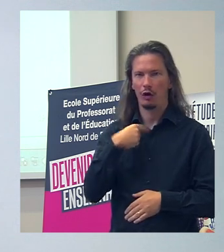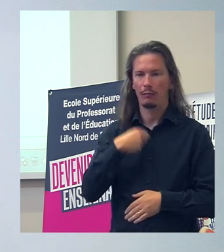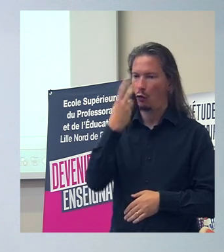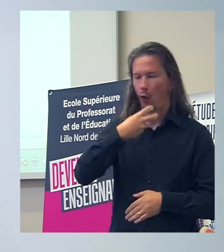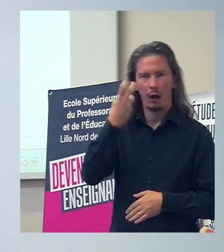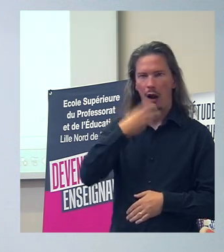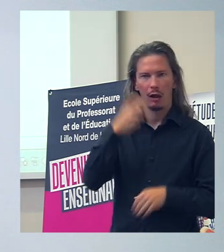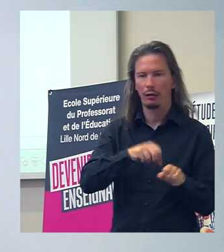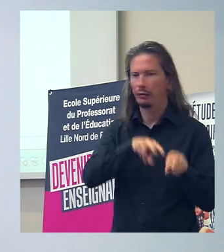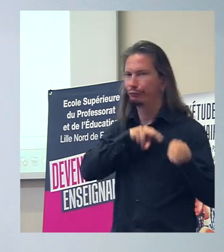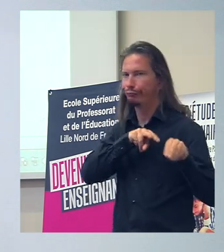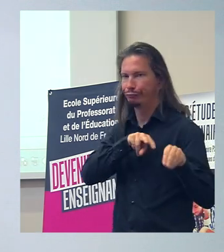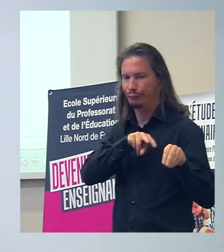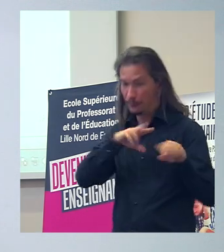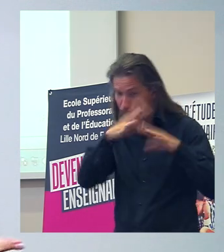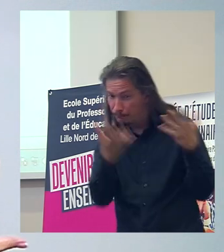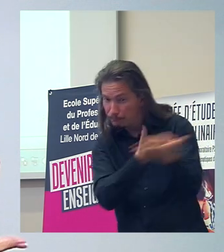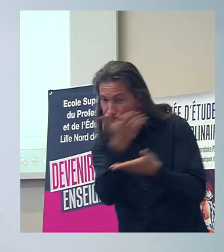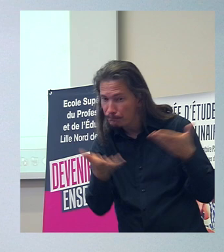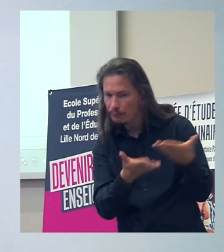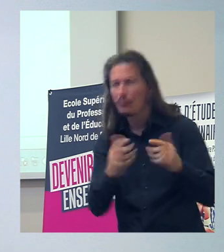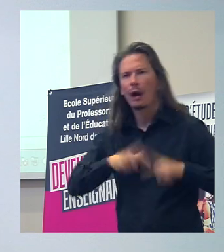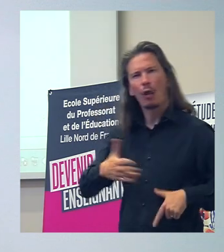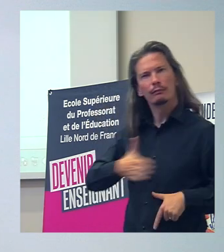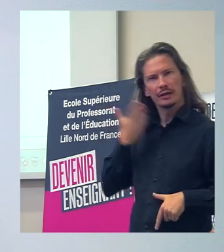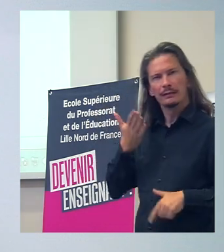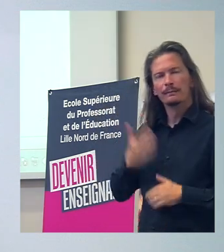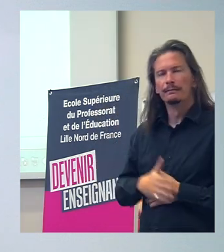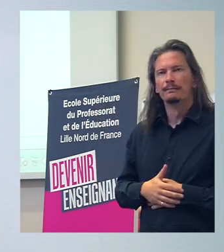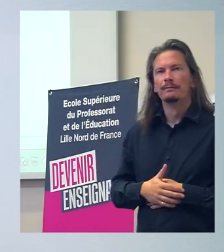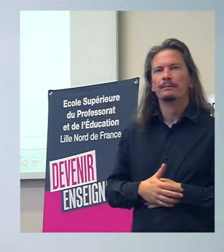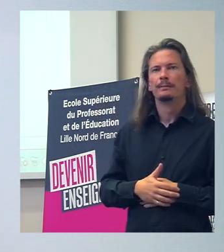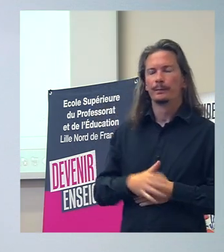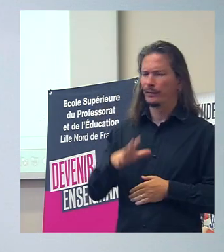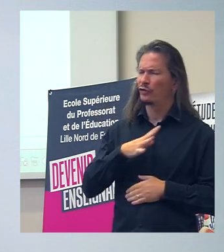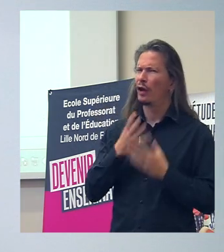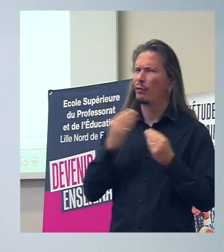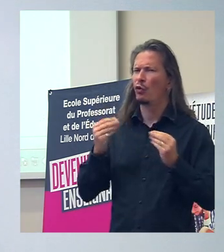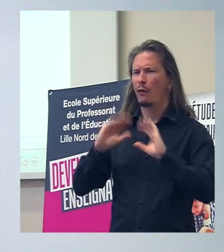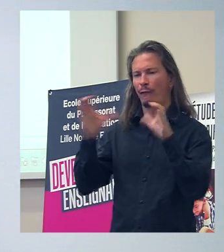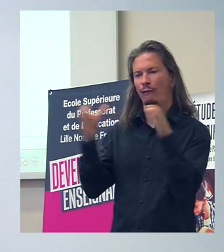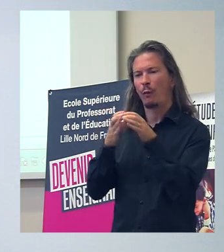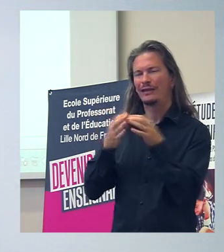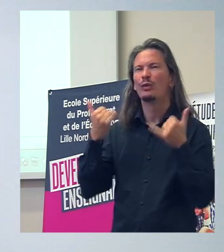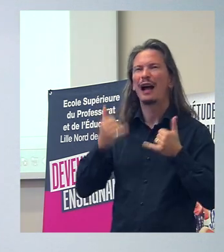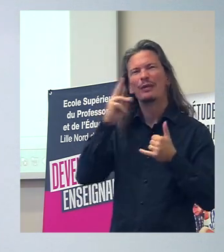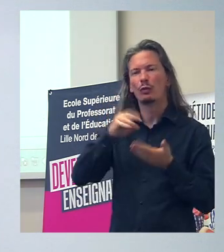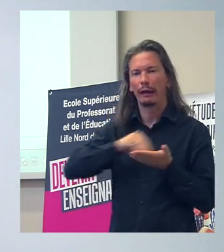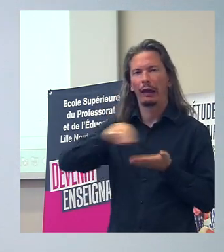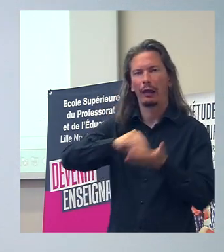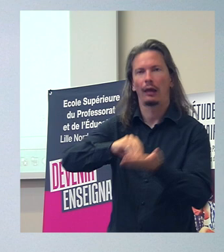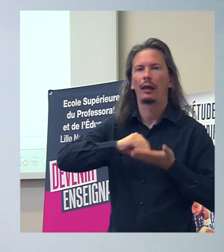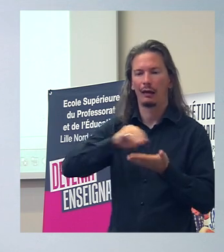l'oral, parce que dans notre école, on a surtout une formation à l'écrit